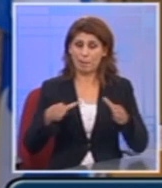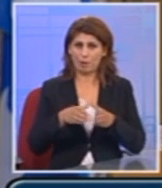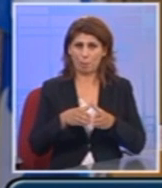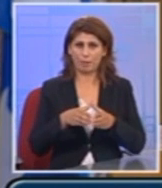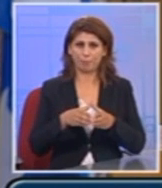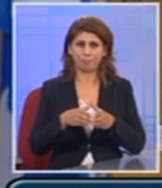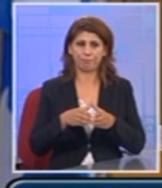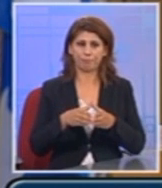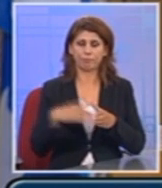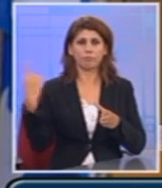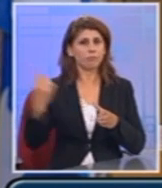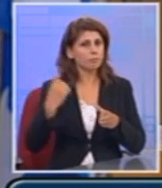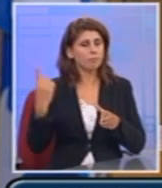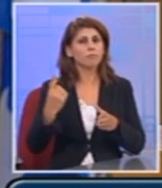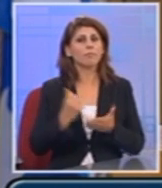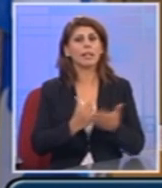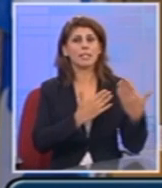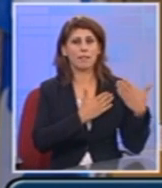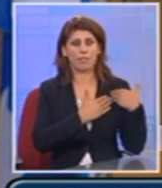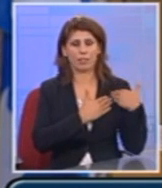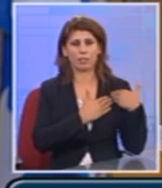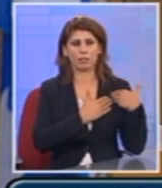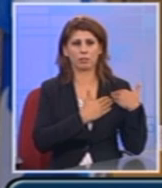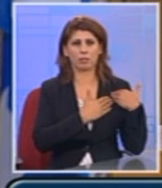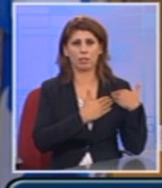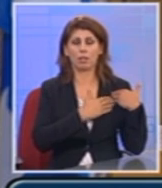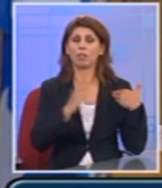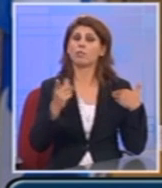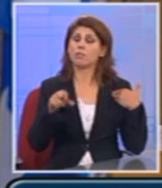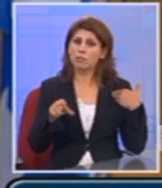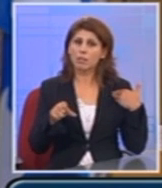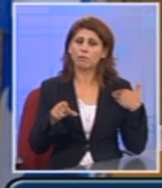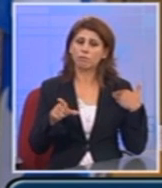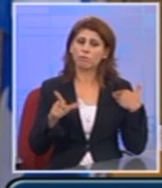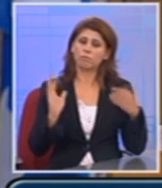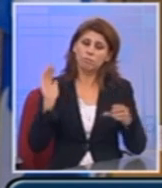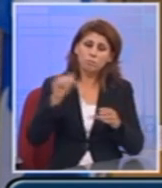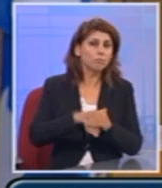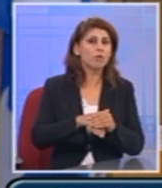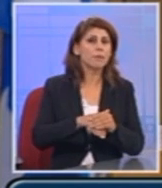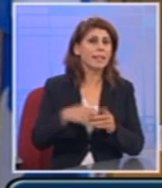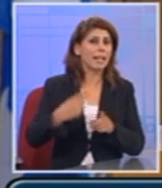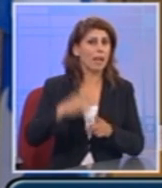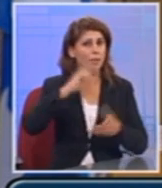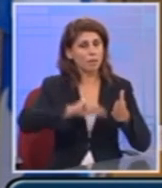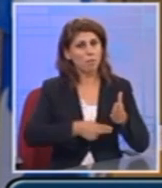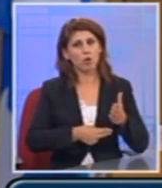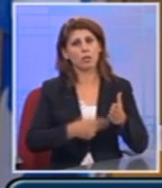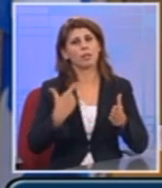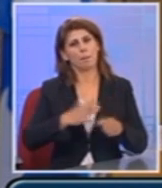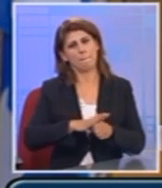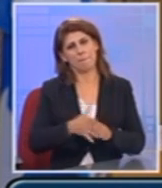τις συνθήκες και τις ευθύνες ως προς την υπαγωγή της χώρας στα μνημόνια έχει